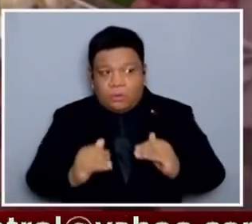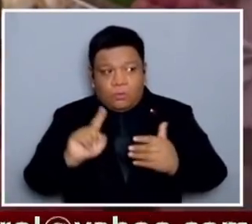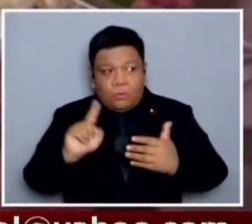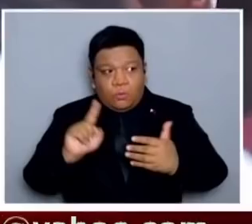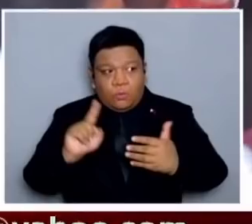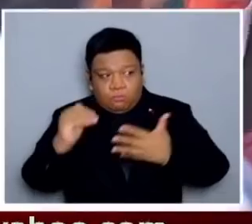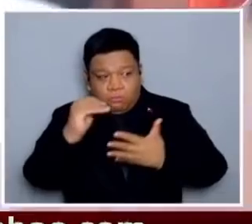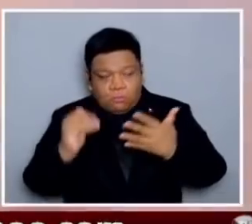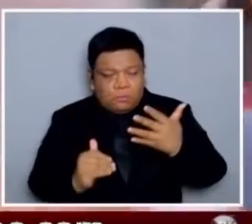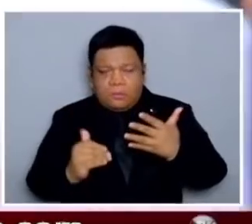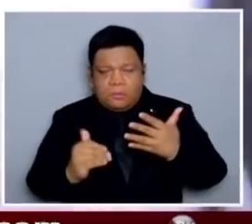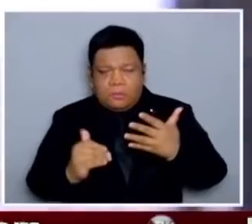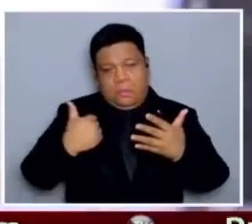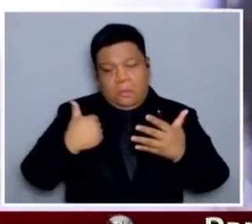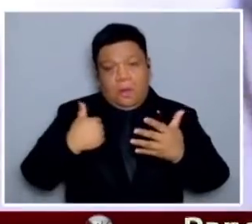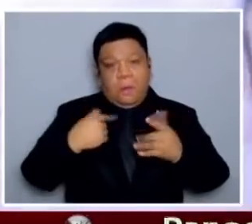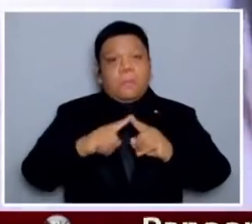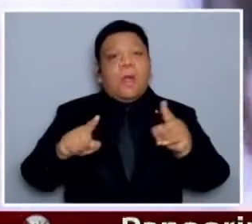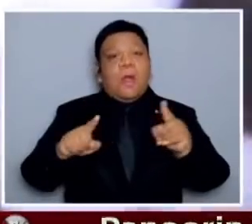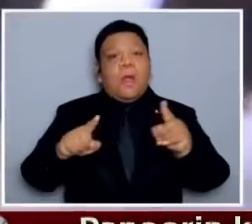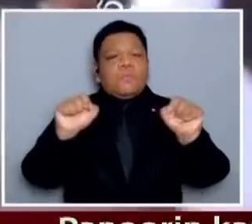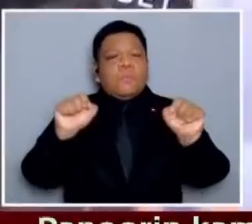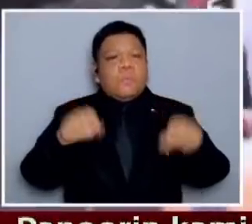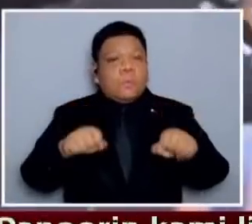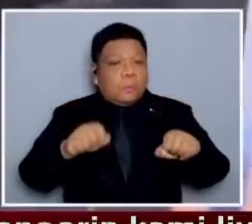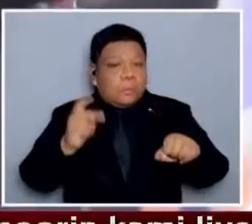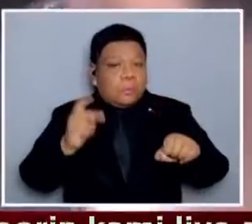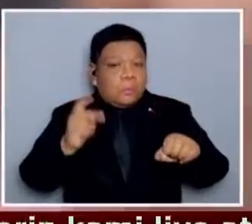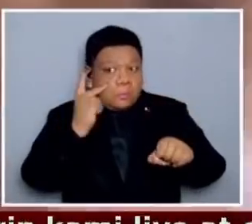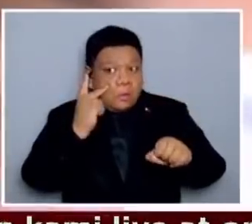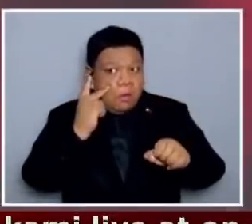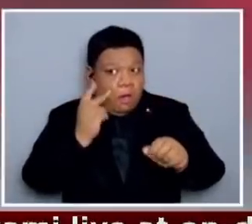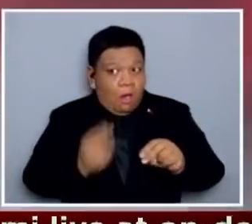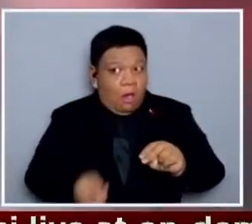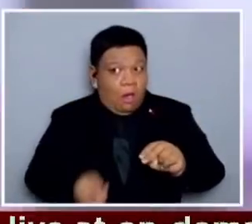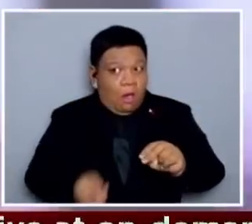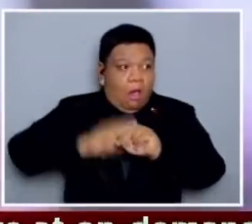agad na baguhin kung makitang tumaas talaga ang bilang